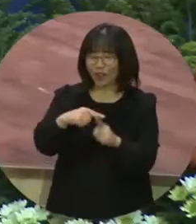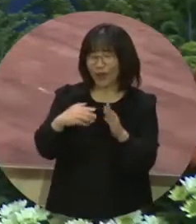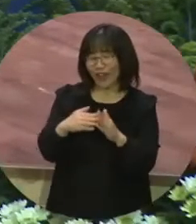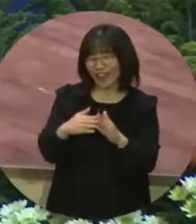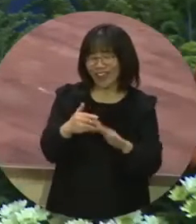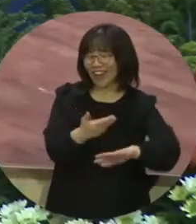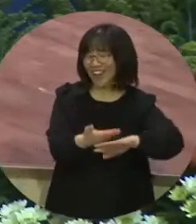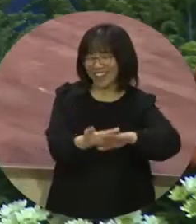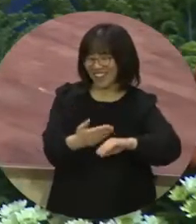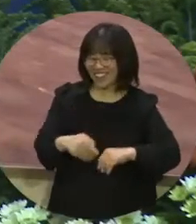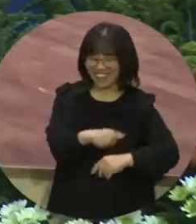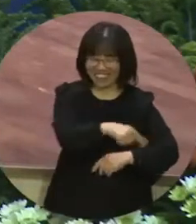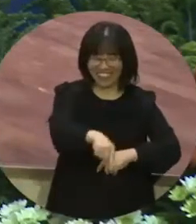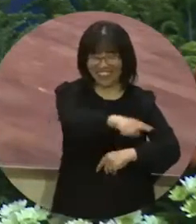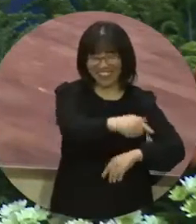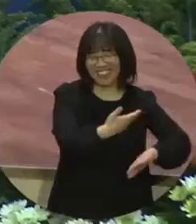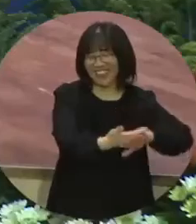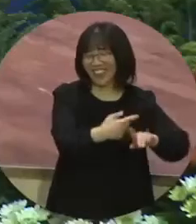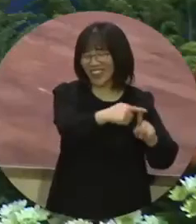이야기예요.